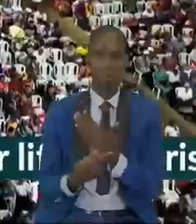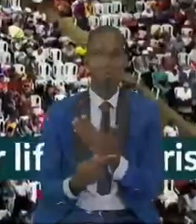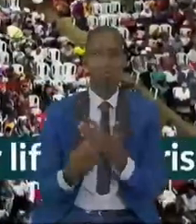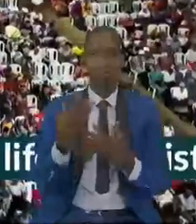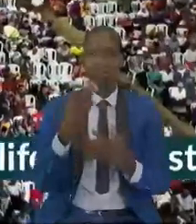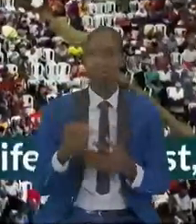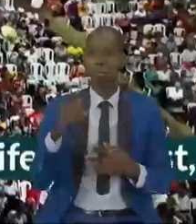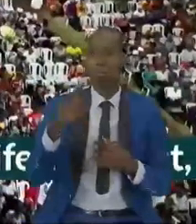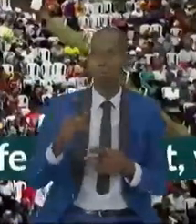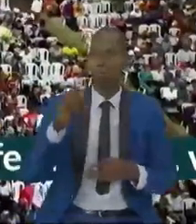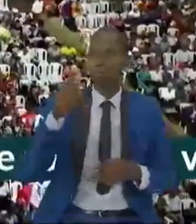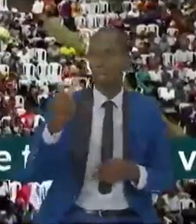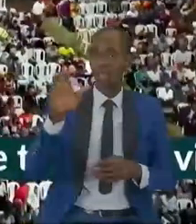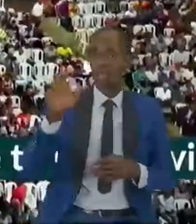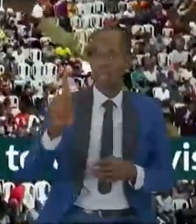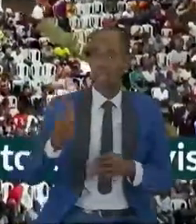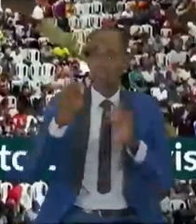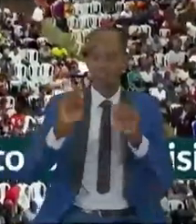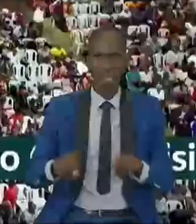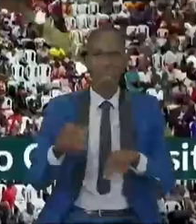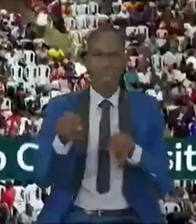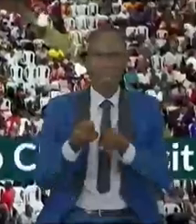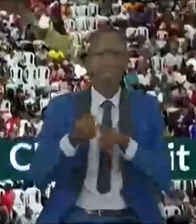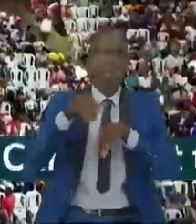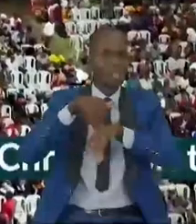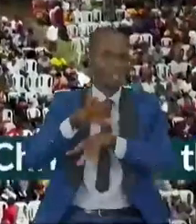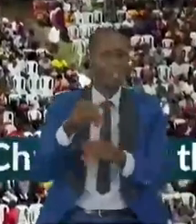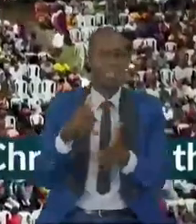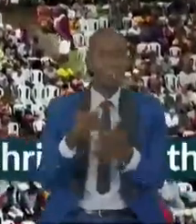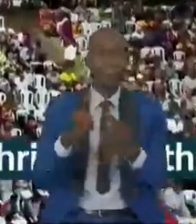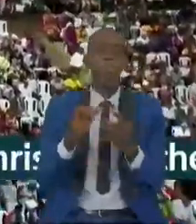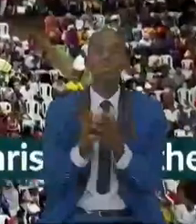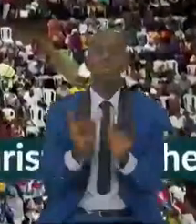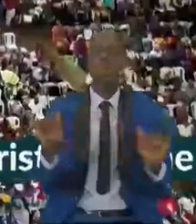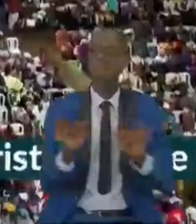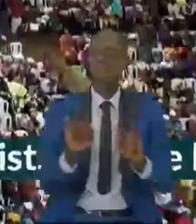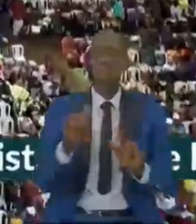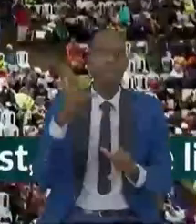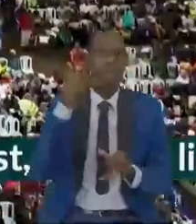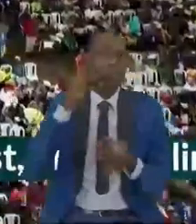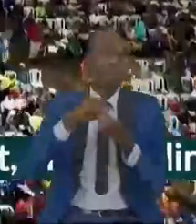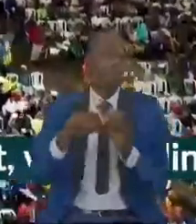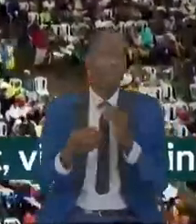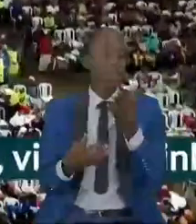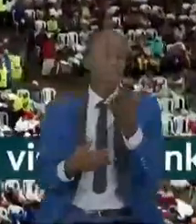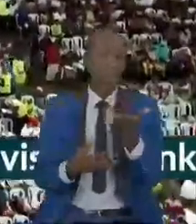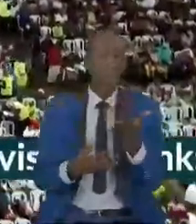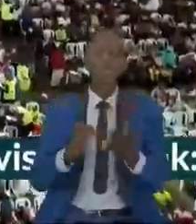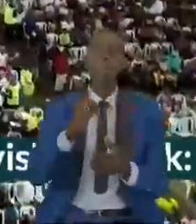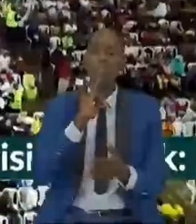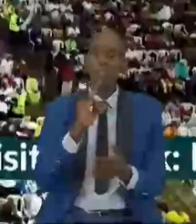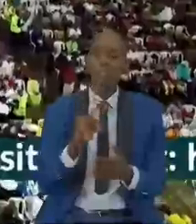devant le peuple de Dieu pour donner votre témoignage. Ou bien, vous nous envoyez